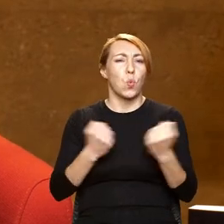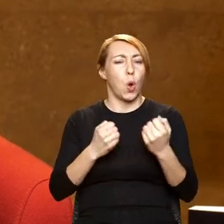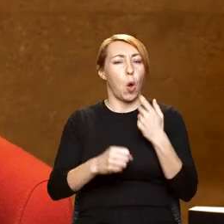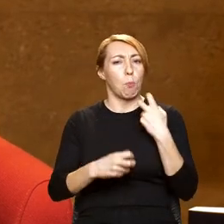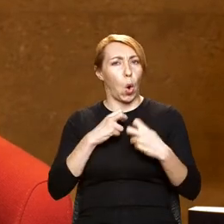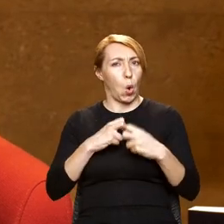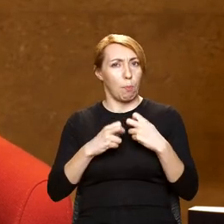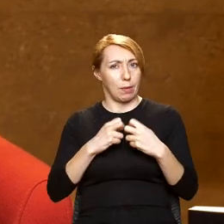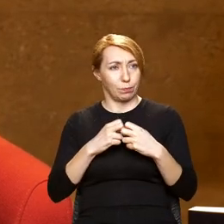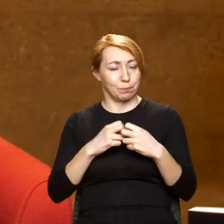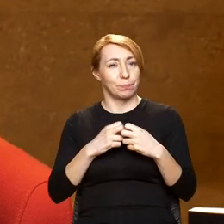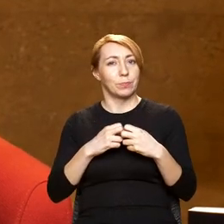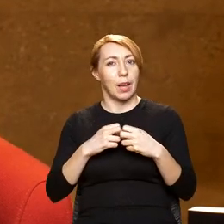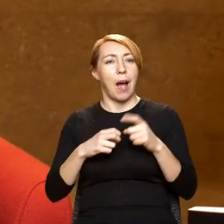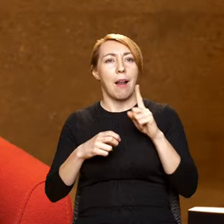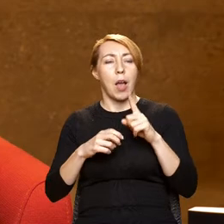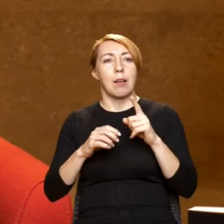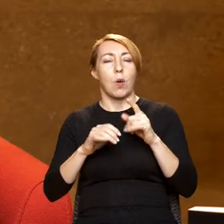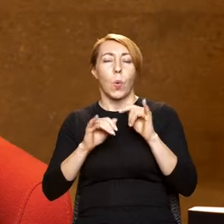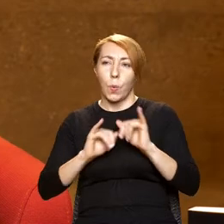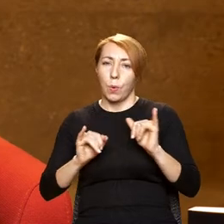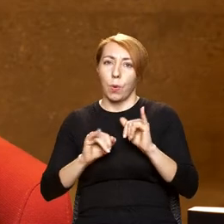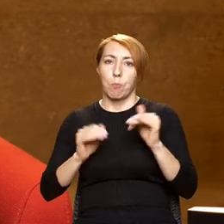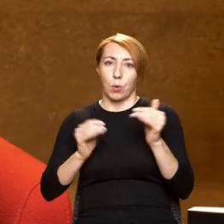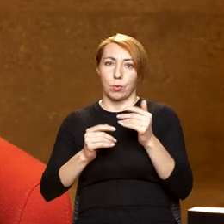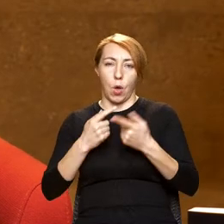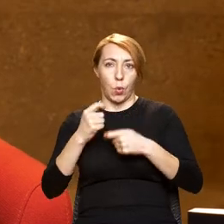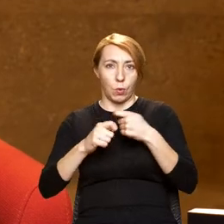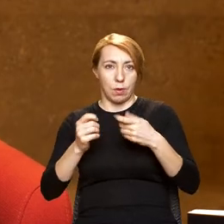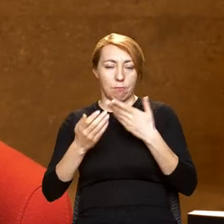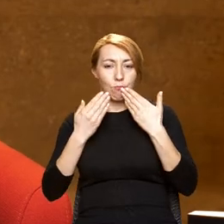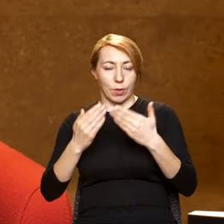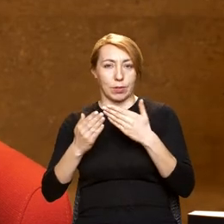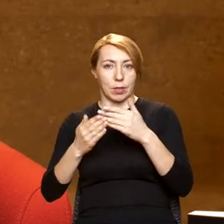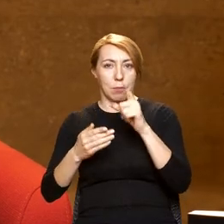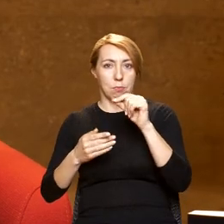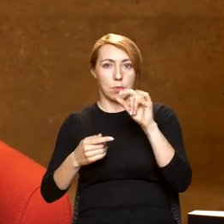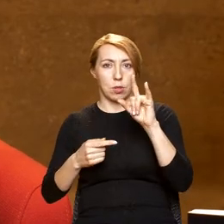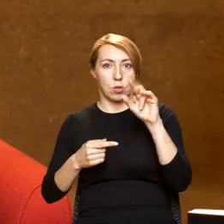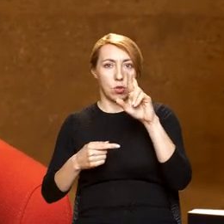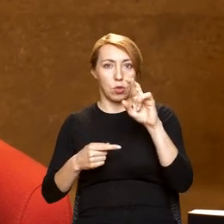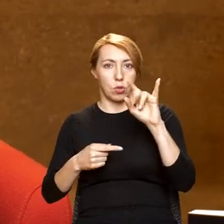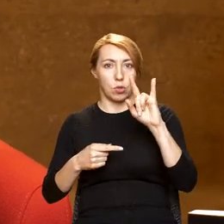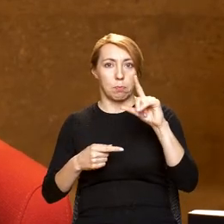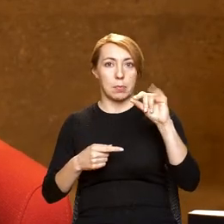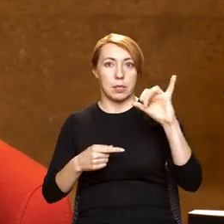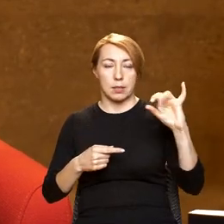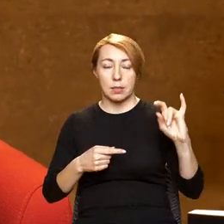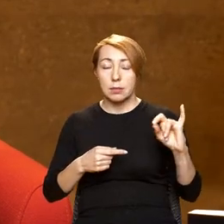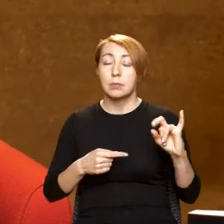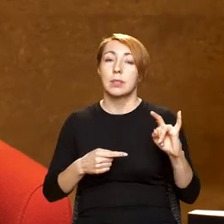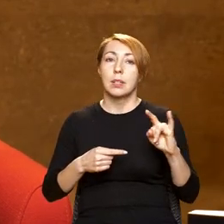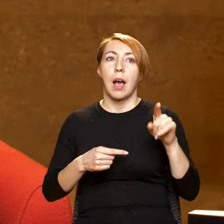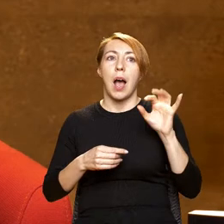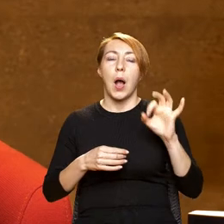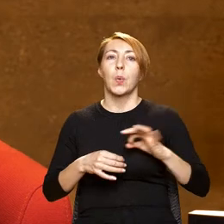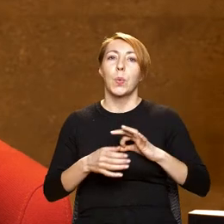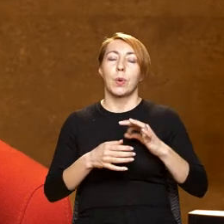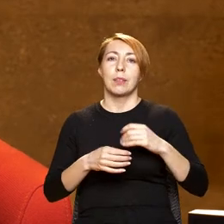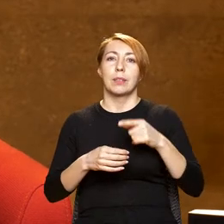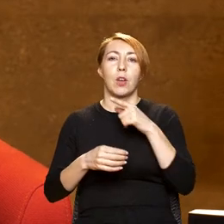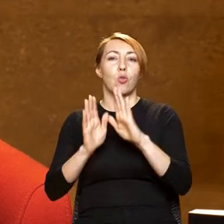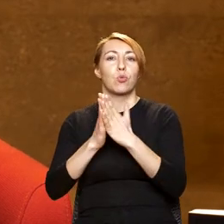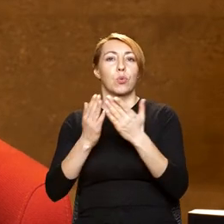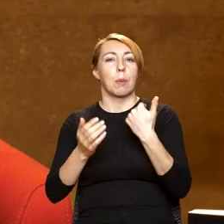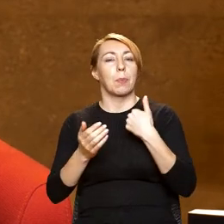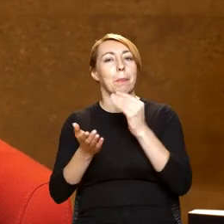na szczęście możliwym do rozwiązania poprzez przypisy, było to, że tak jak pani Barbara powiedziała, książka była pisana dla